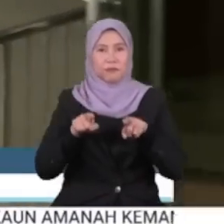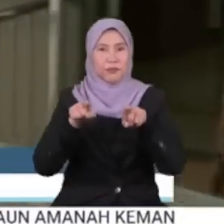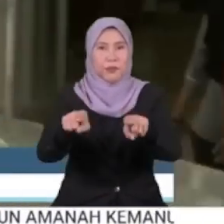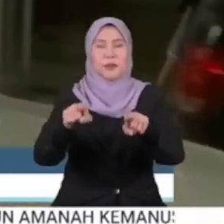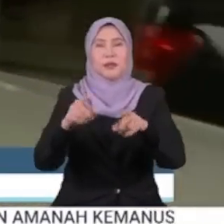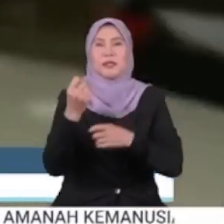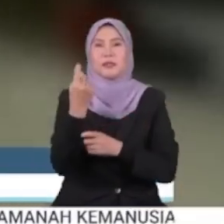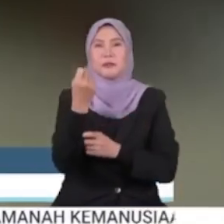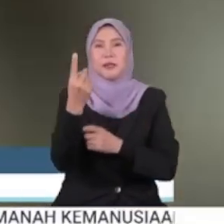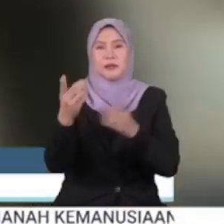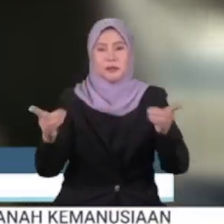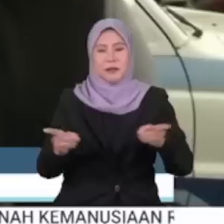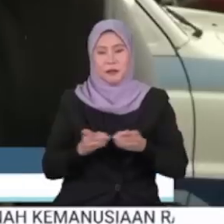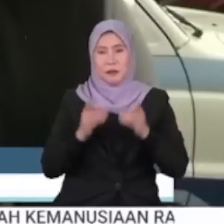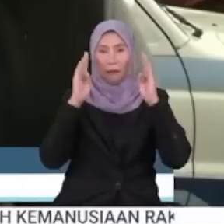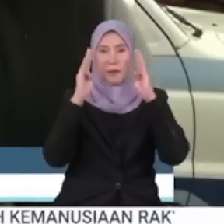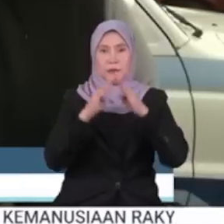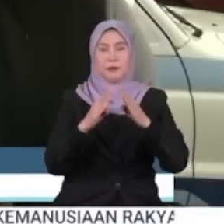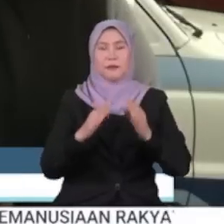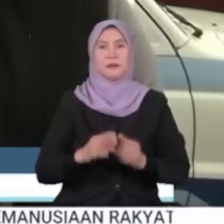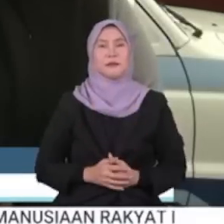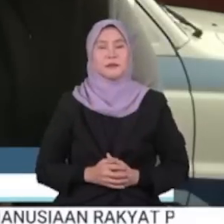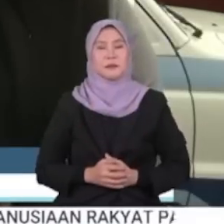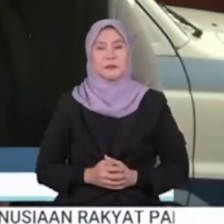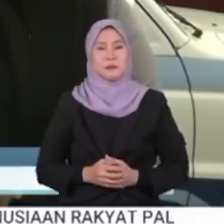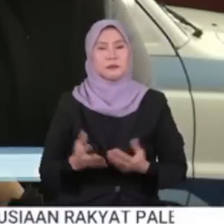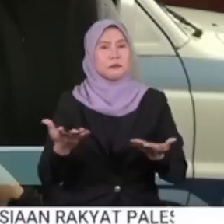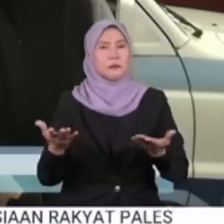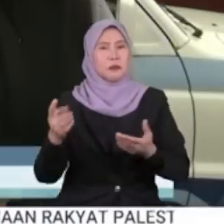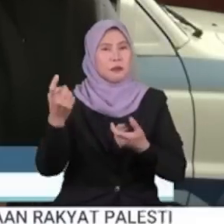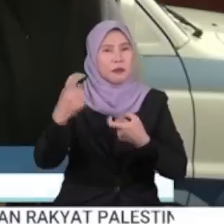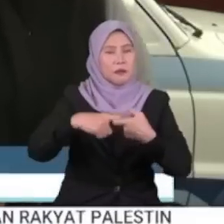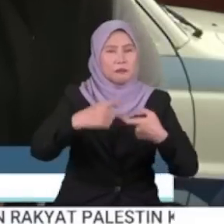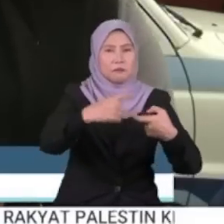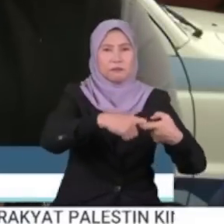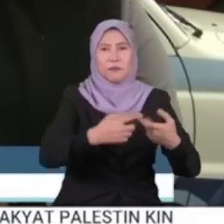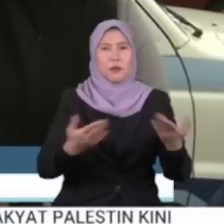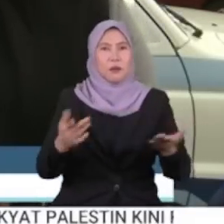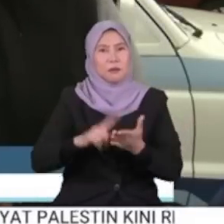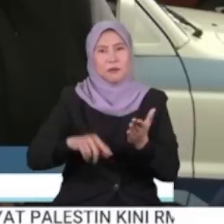11 daerah di Pahang. Memaklumkan berkaitan dengan apa insentif yang telah